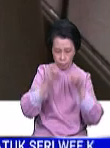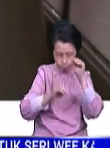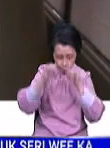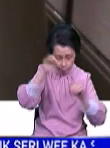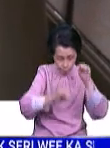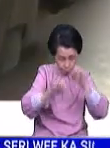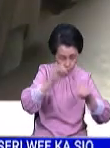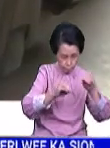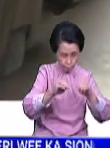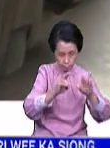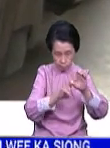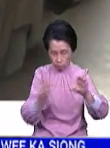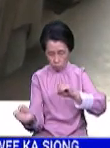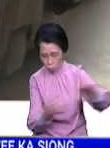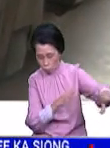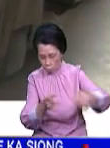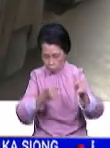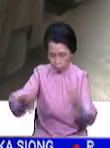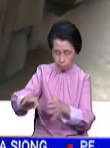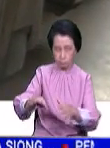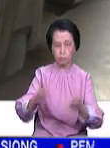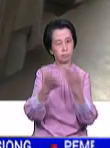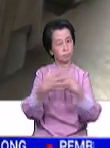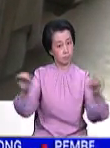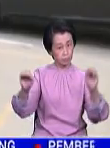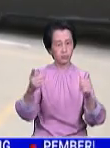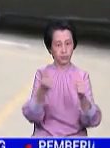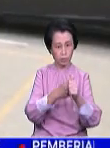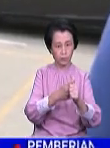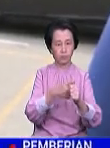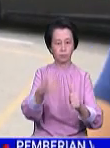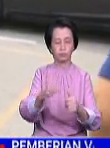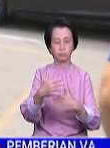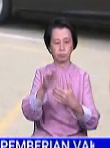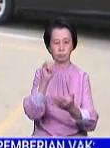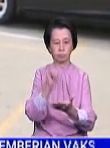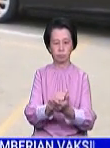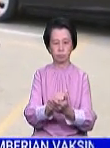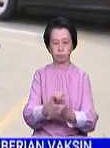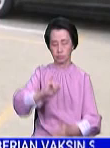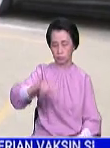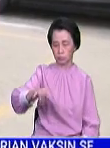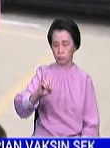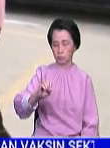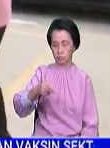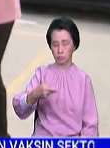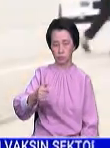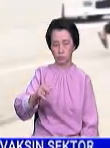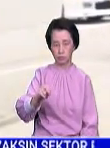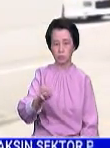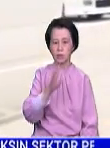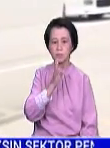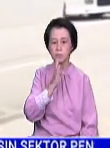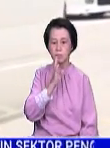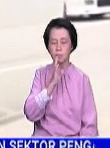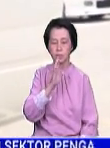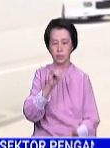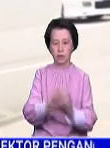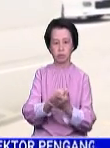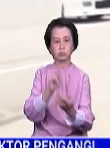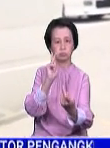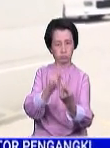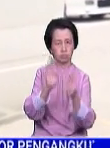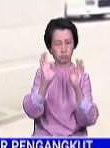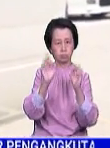dijangka selesai. Sementara itu, Pengarah Urusan Pansar Berhad, Pemanca Datuk Jason Tai menjelaskan pendekatan tersebut